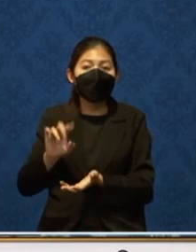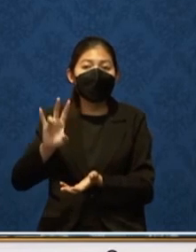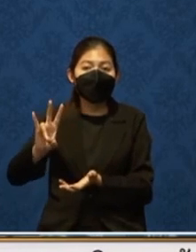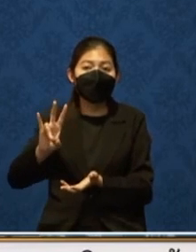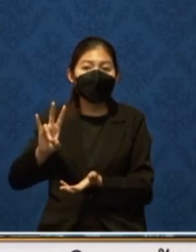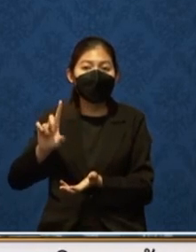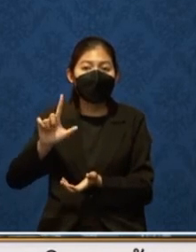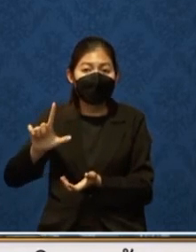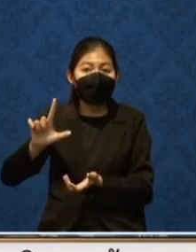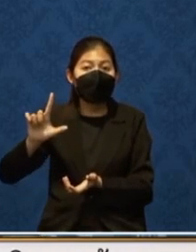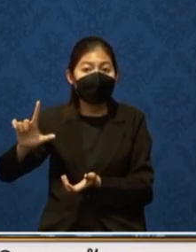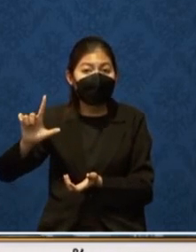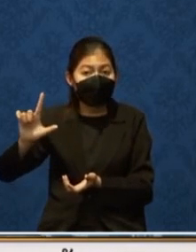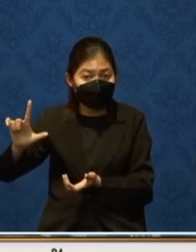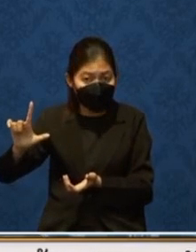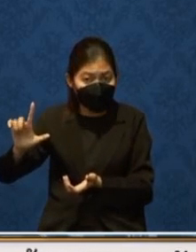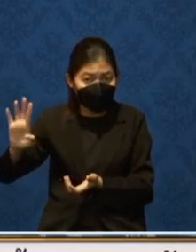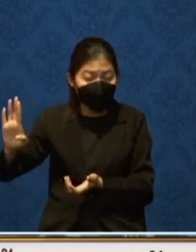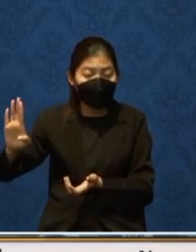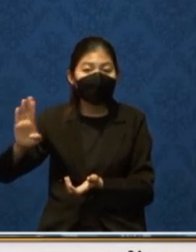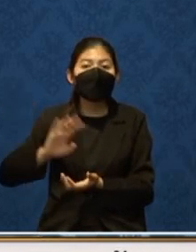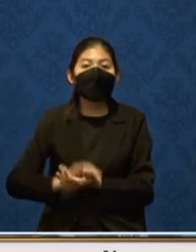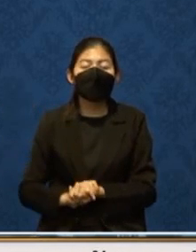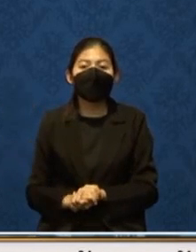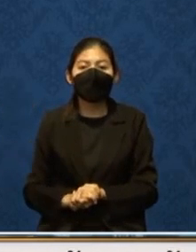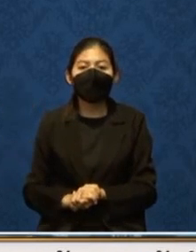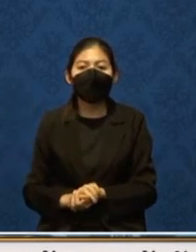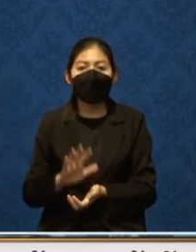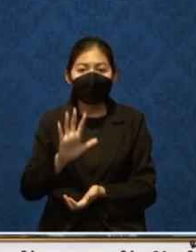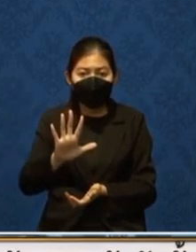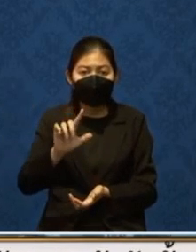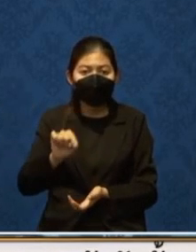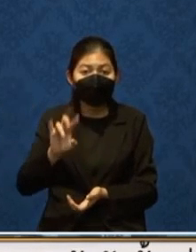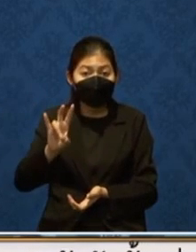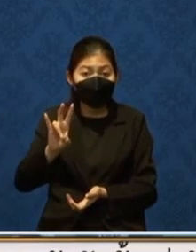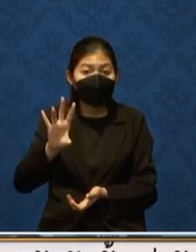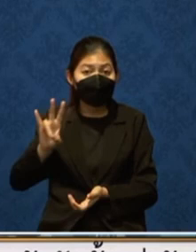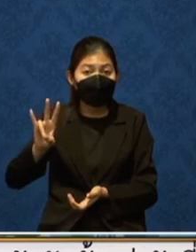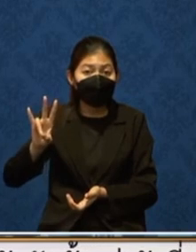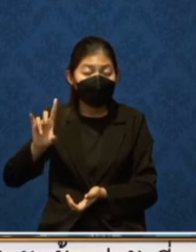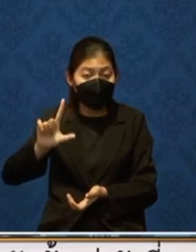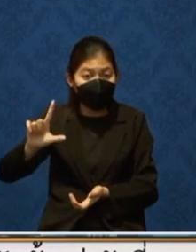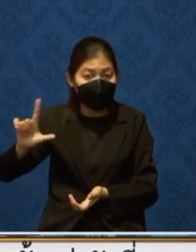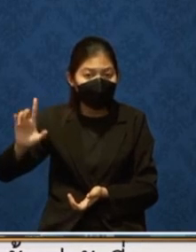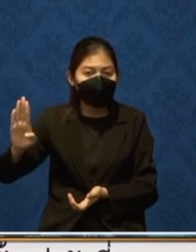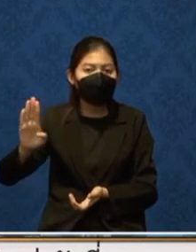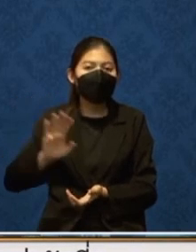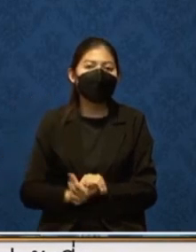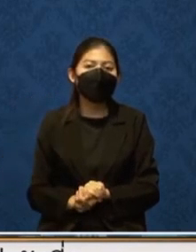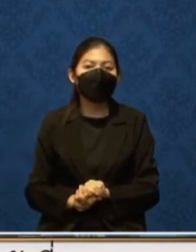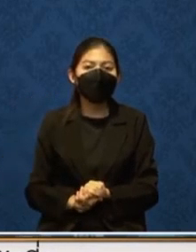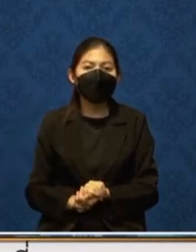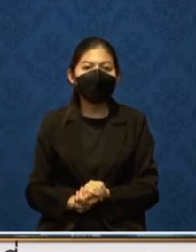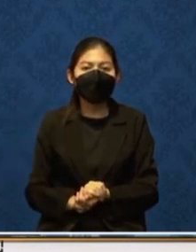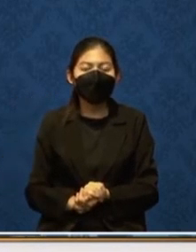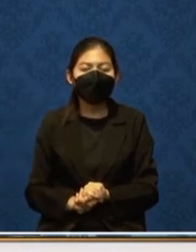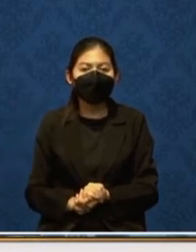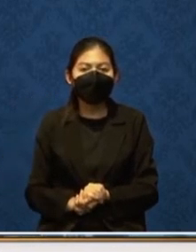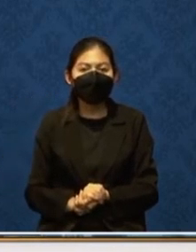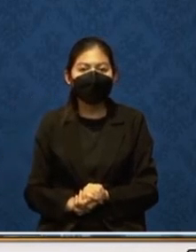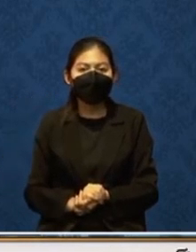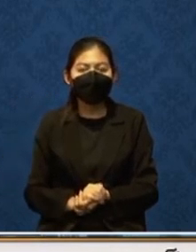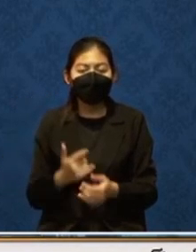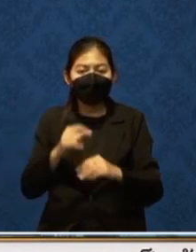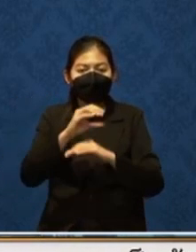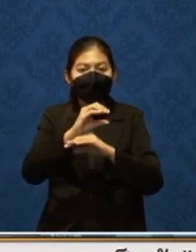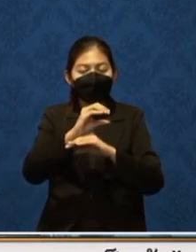ล้านล้านบาท5.7 ล้านล้านบาทในการสรางโคร